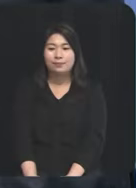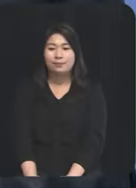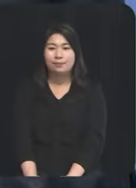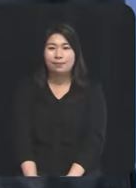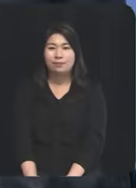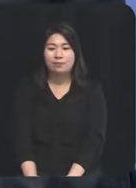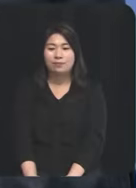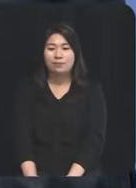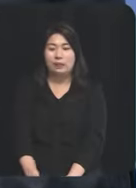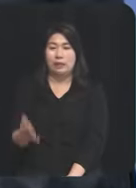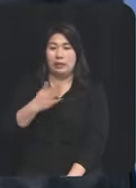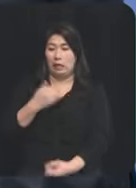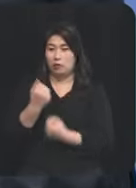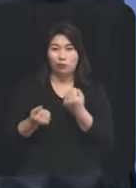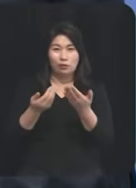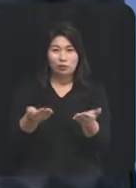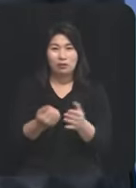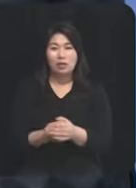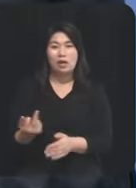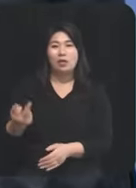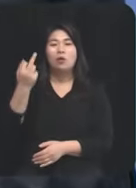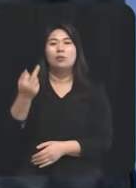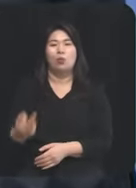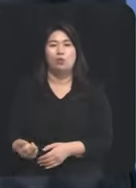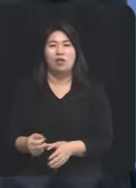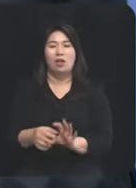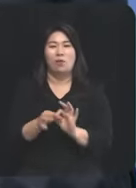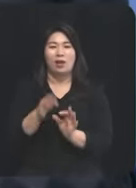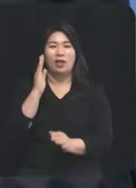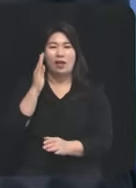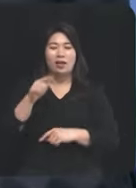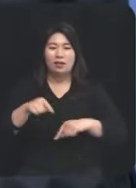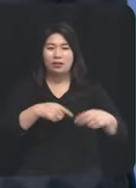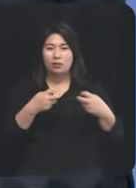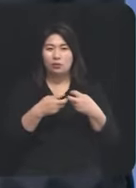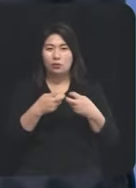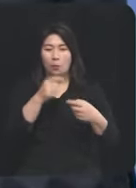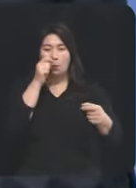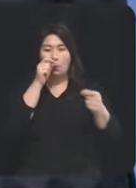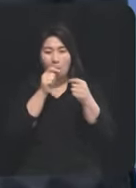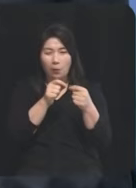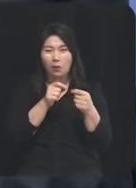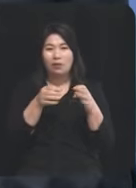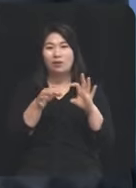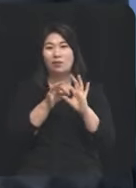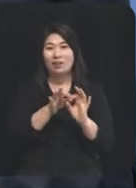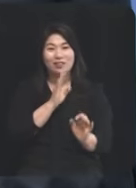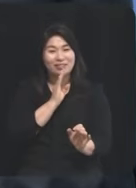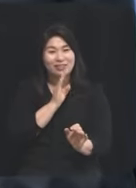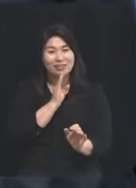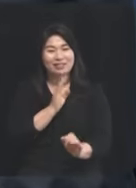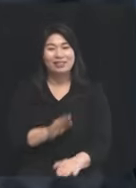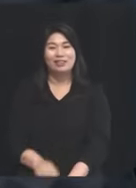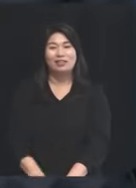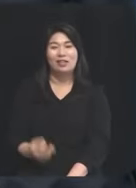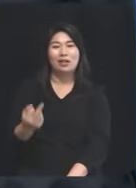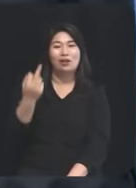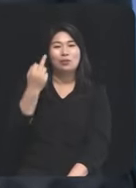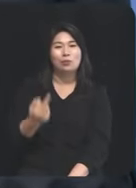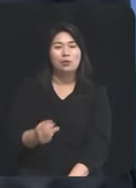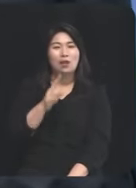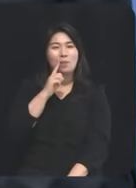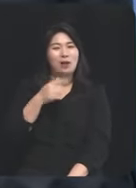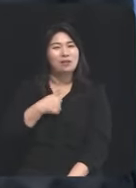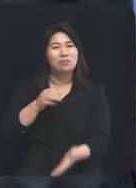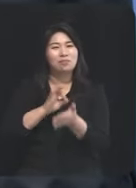글쎄요. 제 말씀드릴게요. 네. 형님 동생하는 정치적으로 굉장히 친한 관계 아니었습니까? 형님 동생이라는 표현을 제가